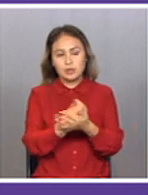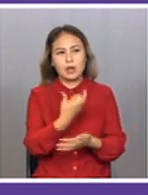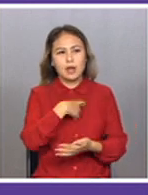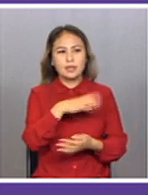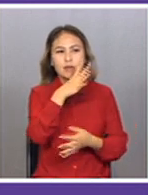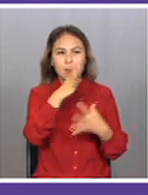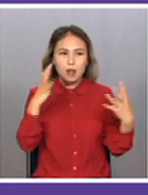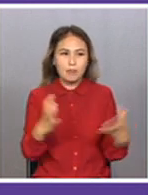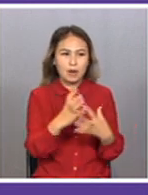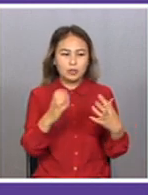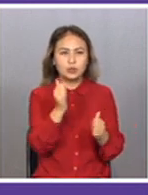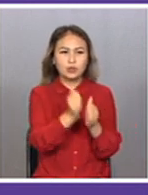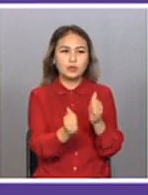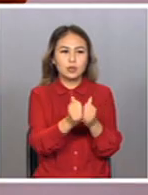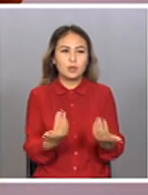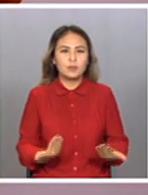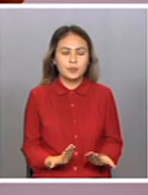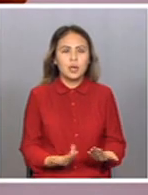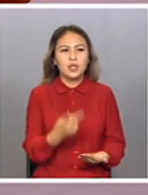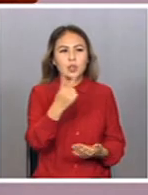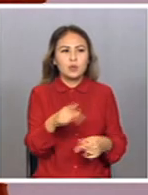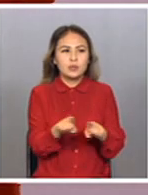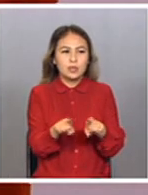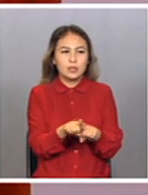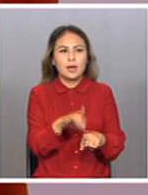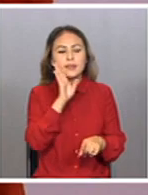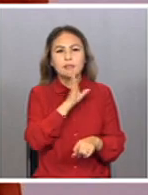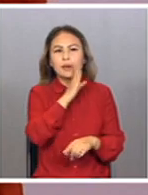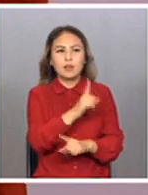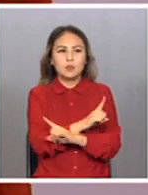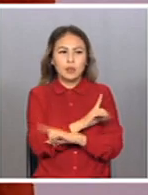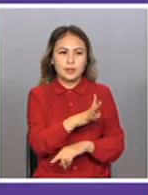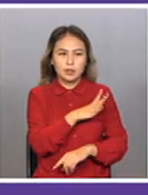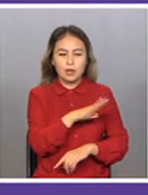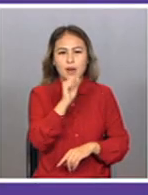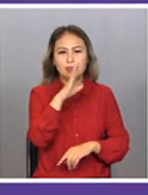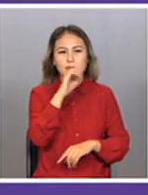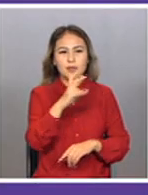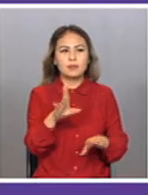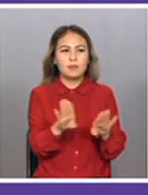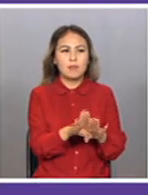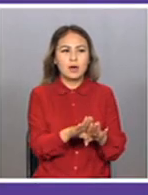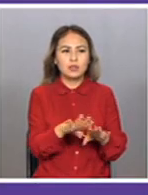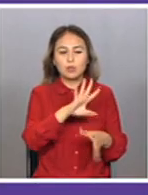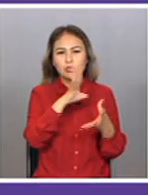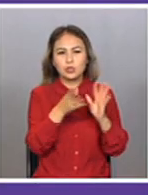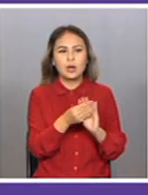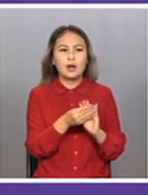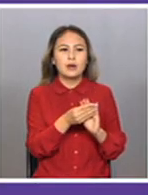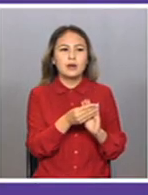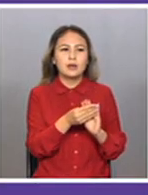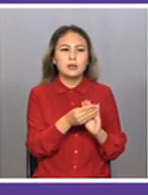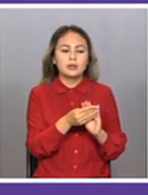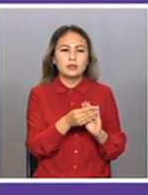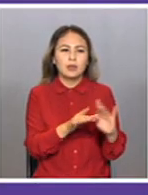малын бағып, күндерін көріпті. Екеуінің де әйелдері қайтыс болған екен. Асанның бар жұбанышы,